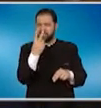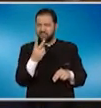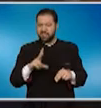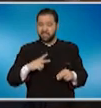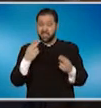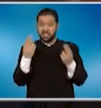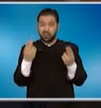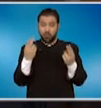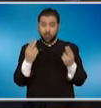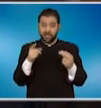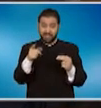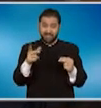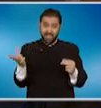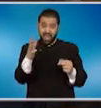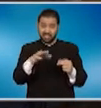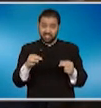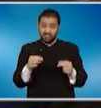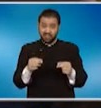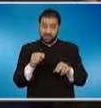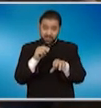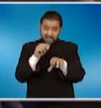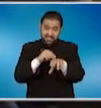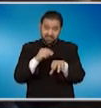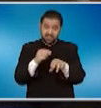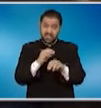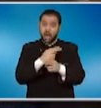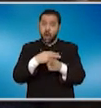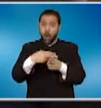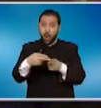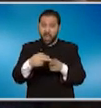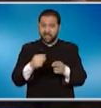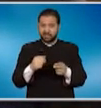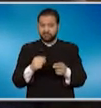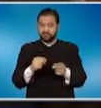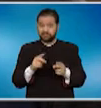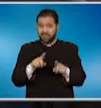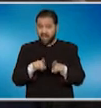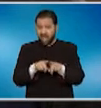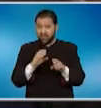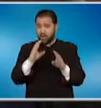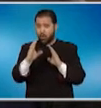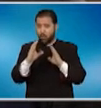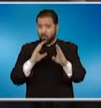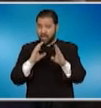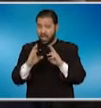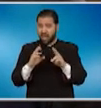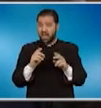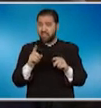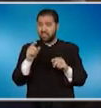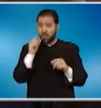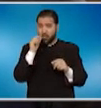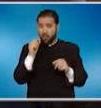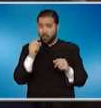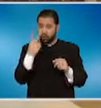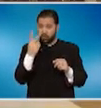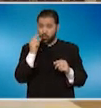ca ea să fie fidelă, să fie percepută fidelă, pentru ca și comunicarea între cel care oferă și cel care primește să fie eficientă, trebuie